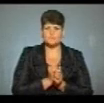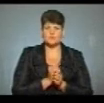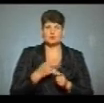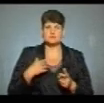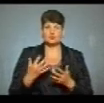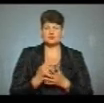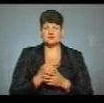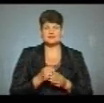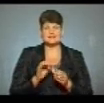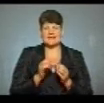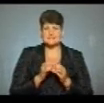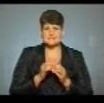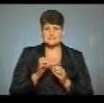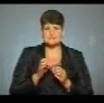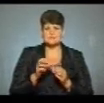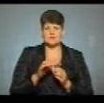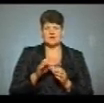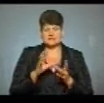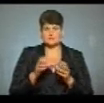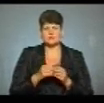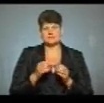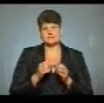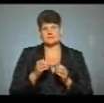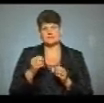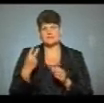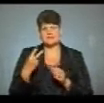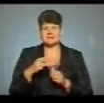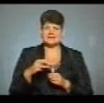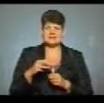раз за 15 секунд, а загалом за 20-30 секунд ми накладали.